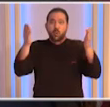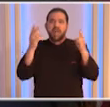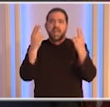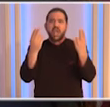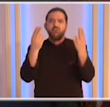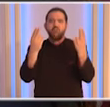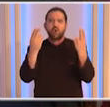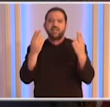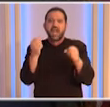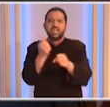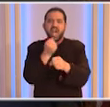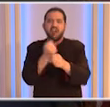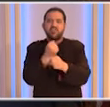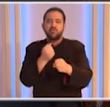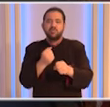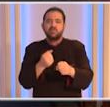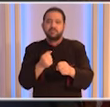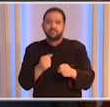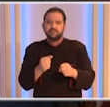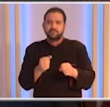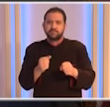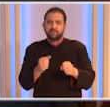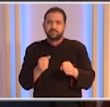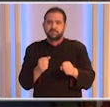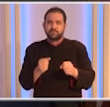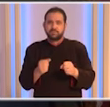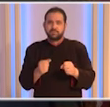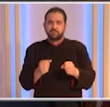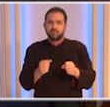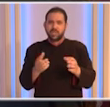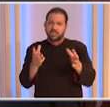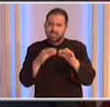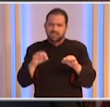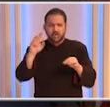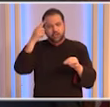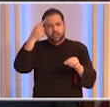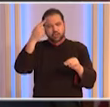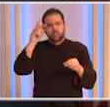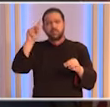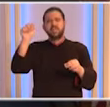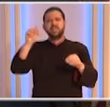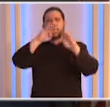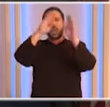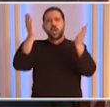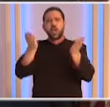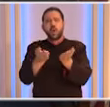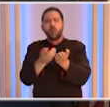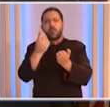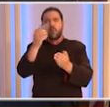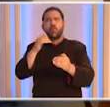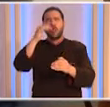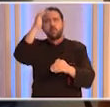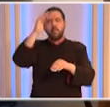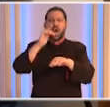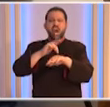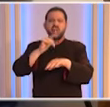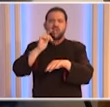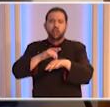descoperire extraordinară a făcut și a ajuns să fie cunoscută lumii, un mare cercetător,